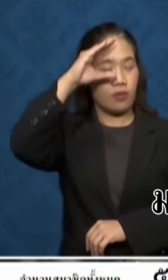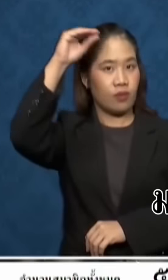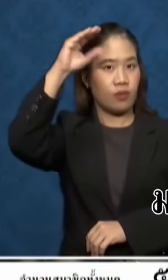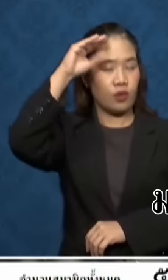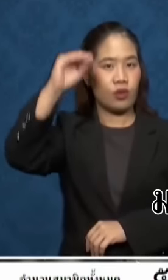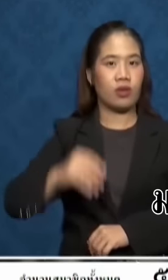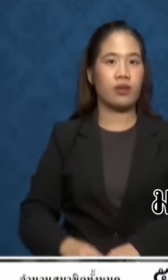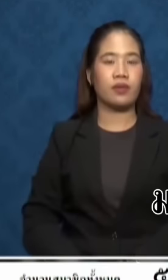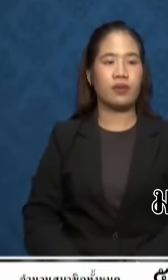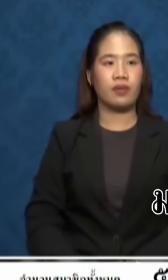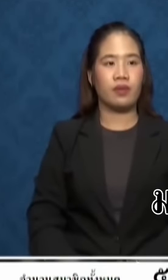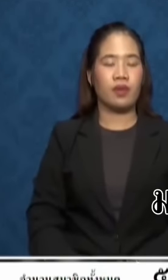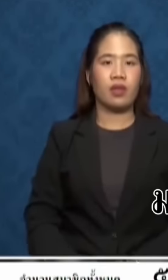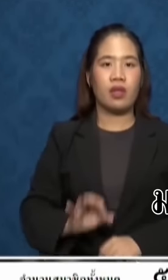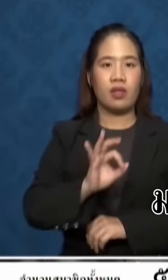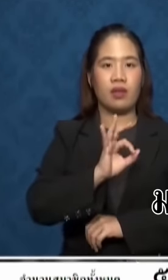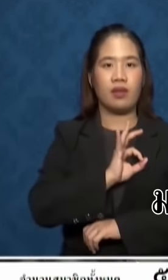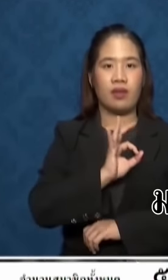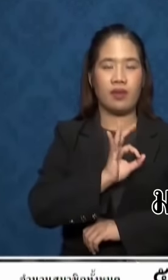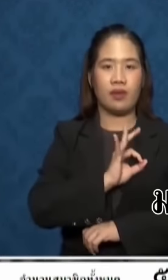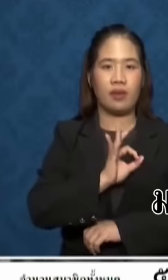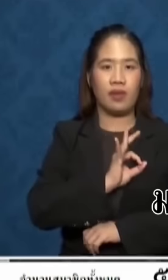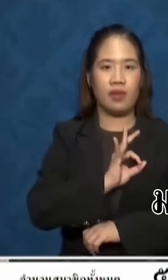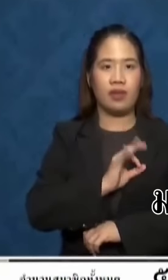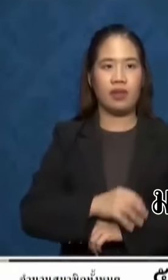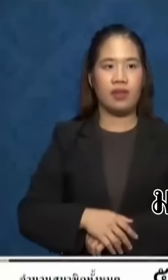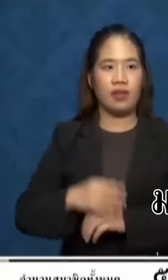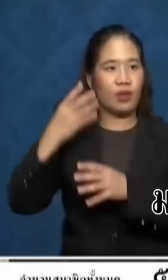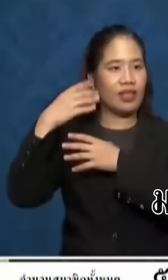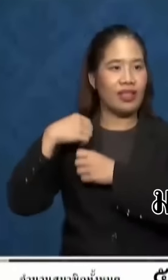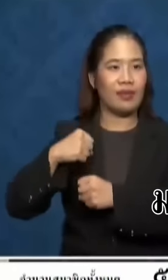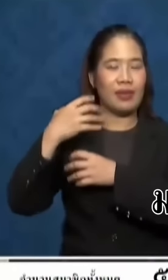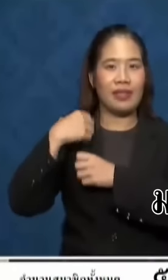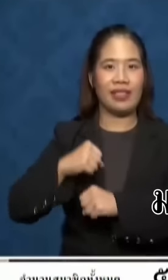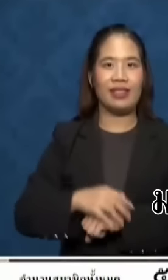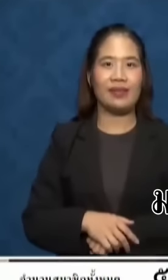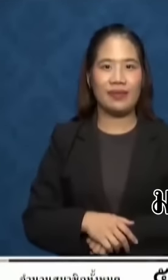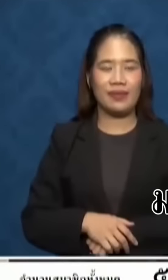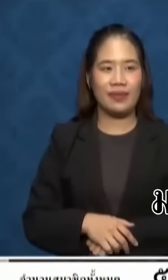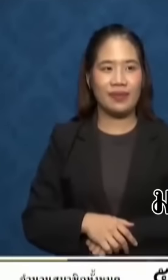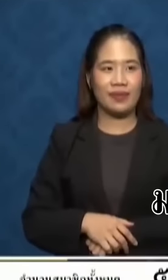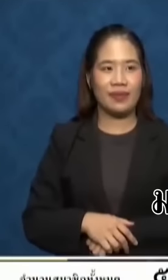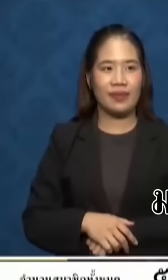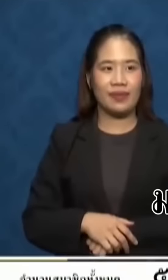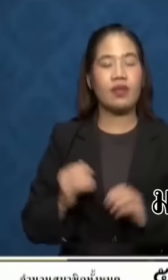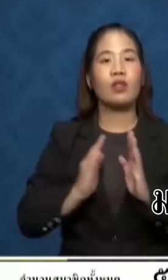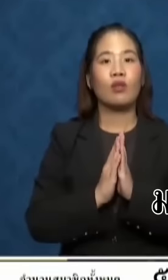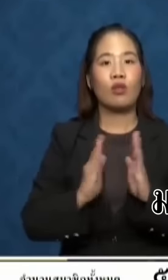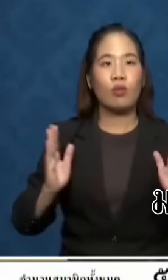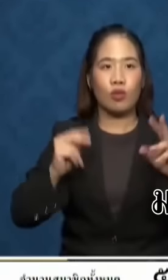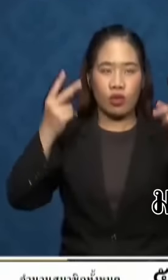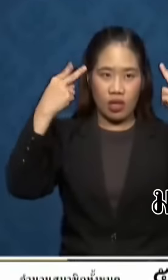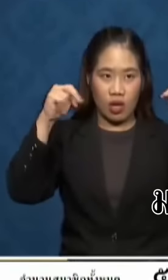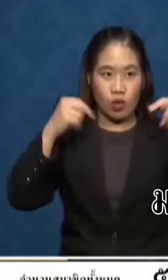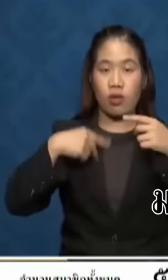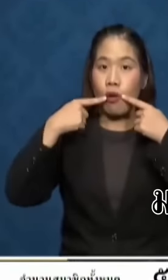กภัยสมาชิสภาพูแทนสัก่อน บรพยาติปัติกอบคุณธนยกที่